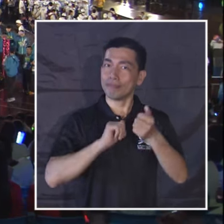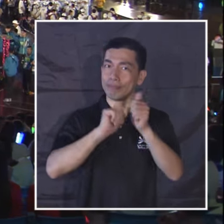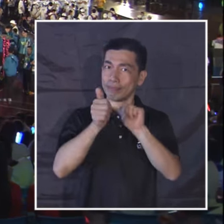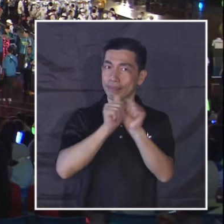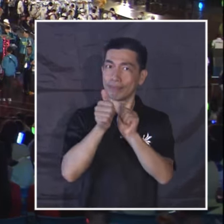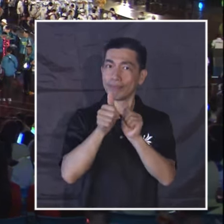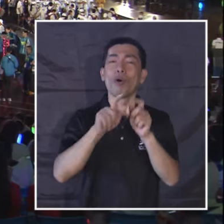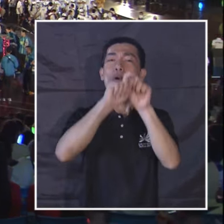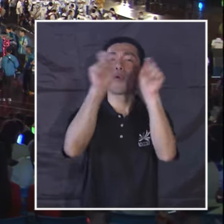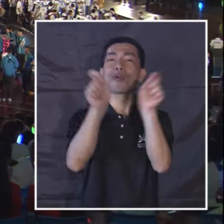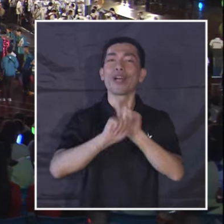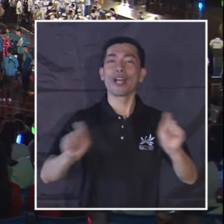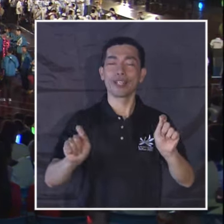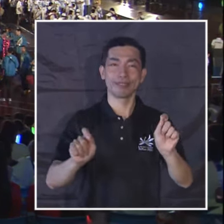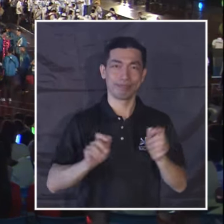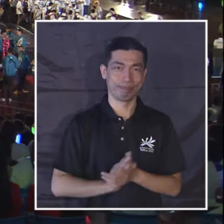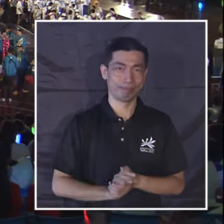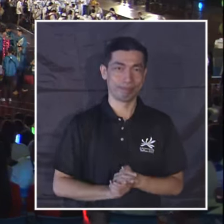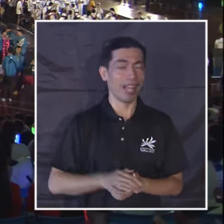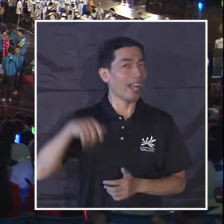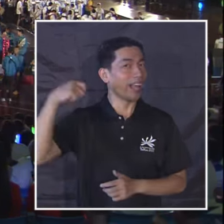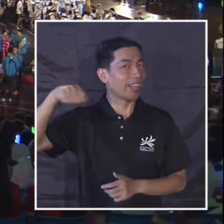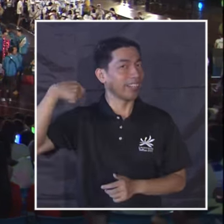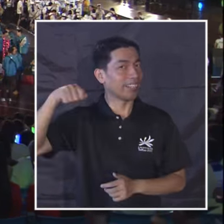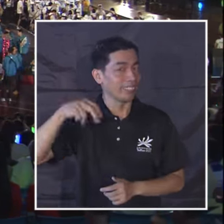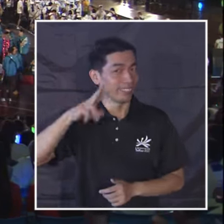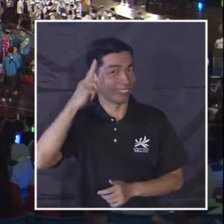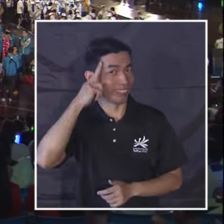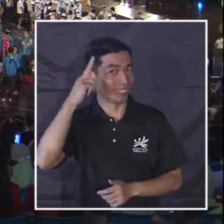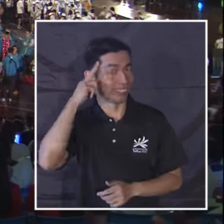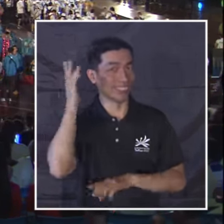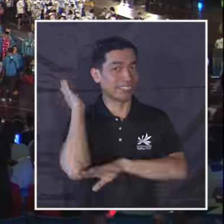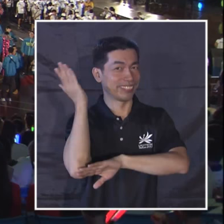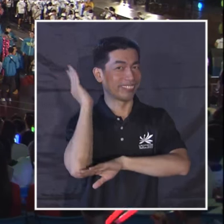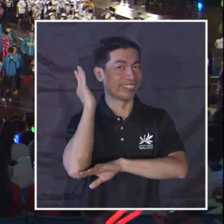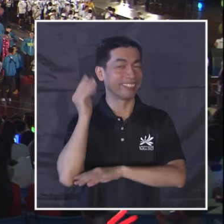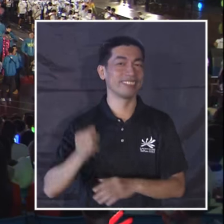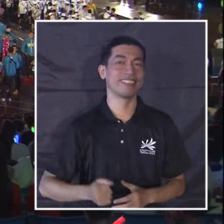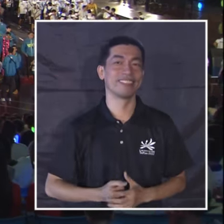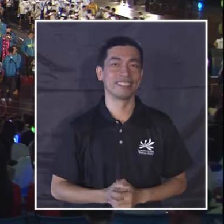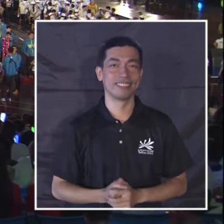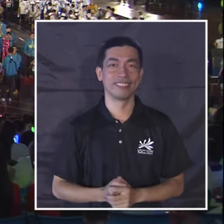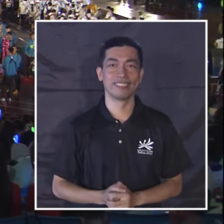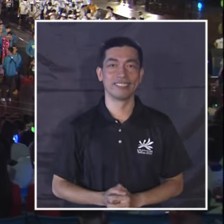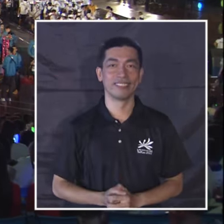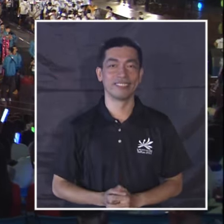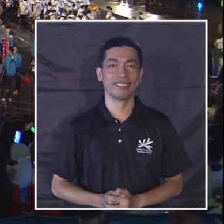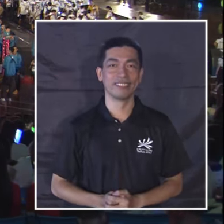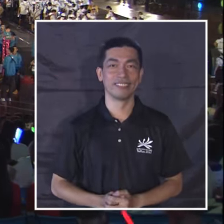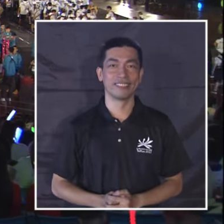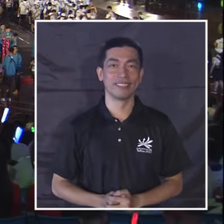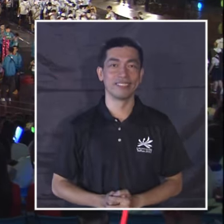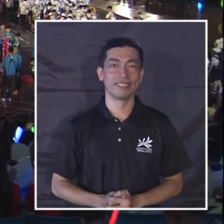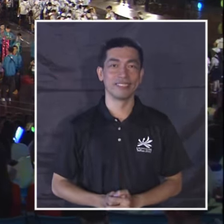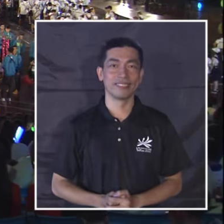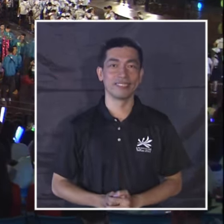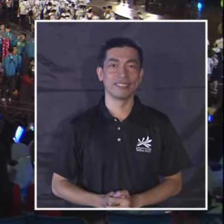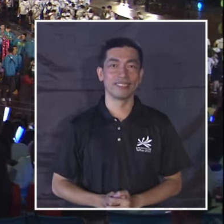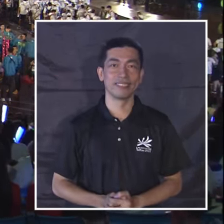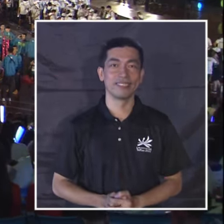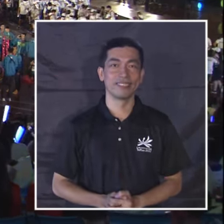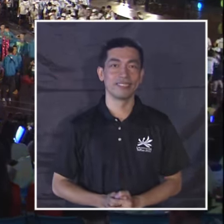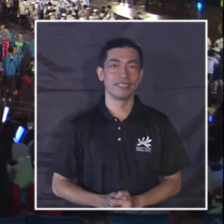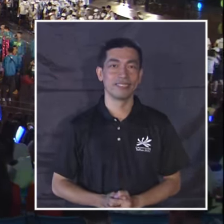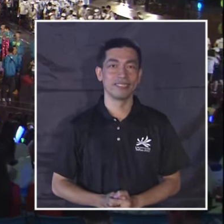来跟我们说几句话，掌声欢迎李理事长。 Ladies and gentlemen, the President of Chinese Taipei